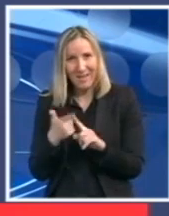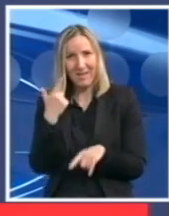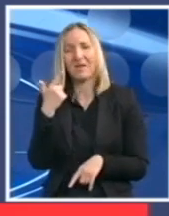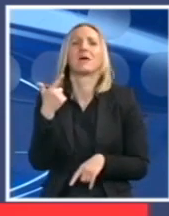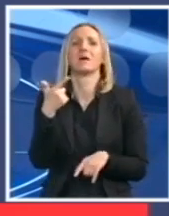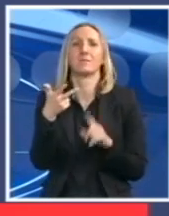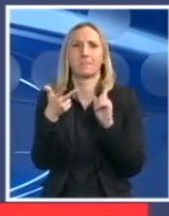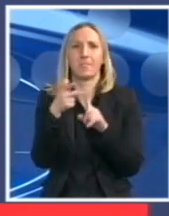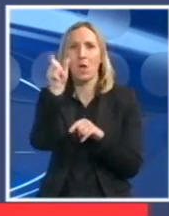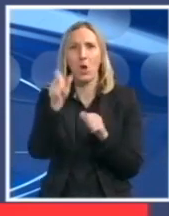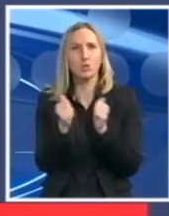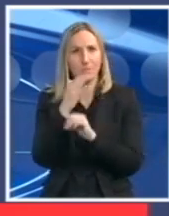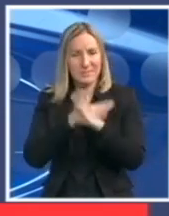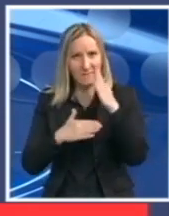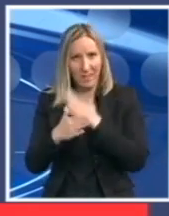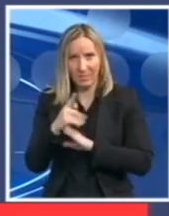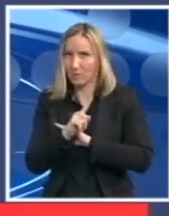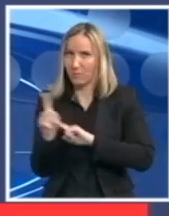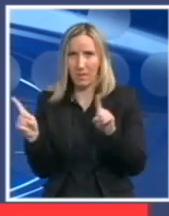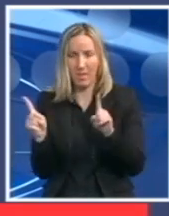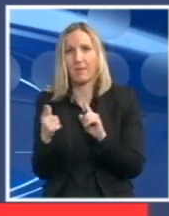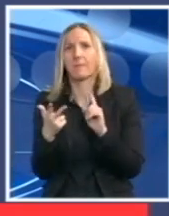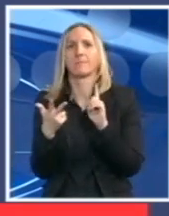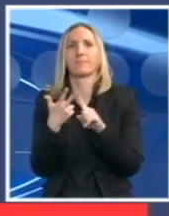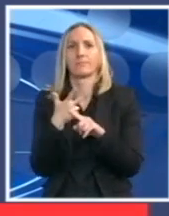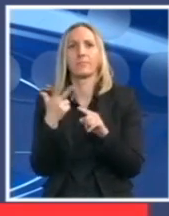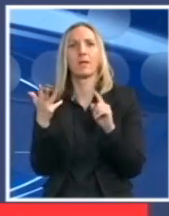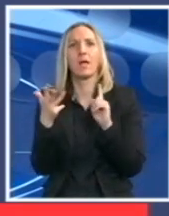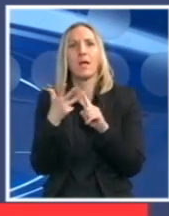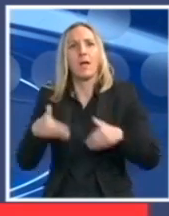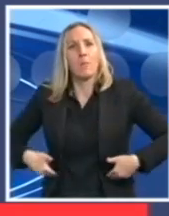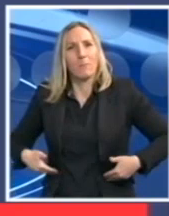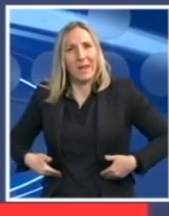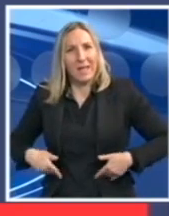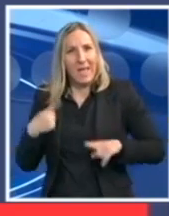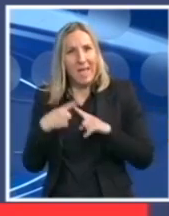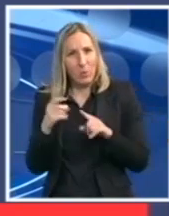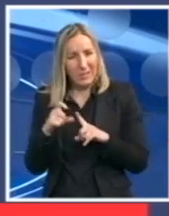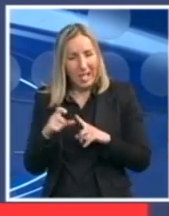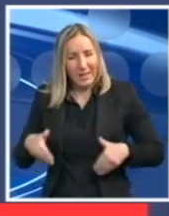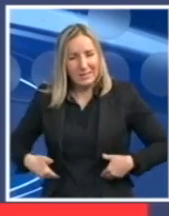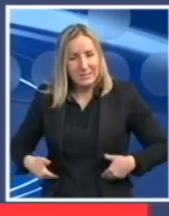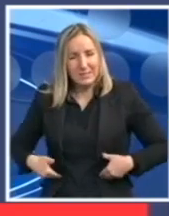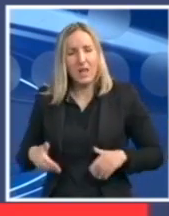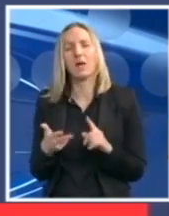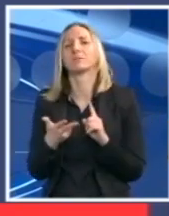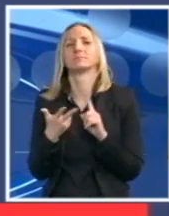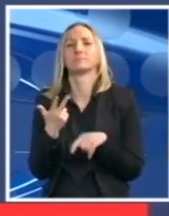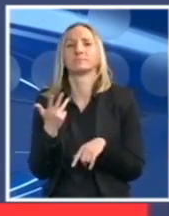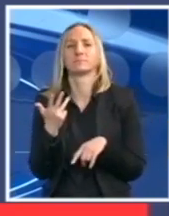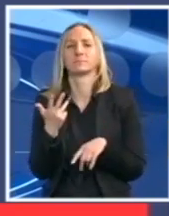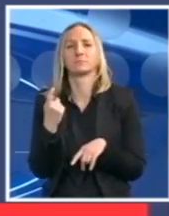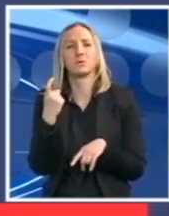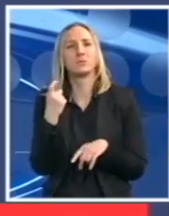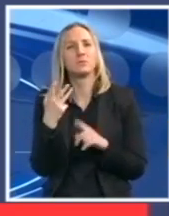izuzetci su osobe sa invaliditetom i osobe na hemodijalizi. I još i